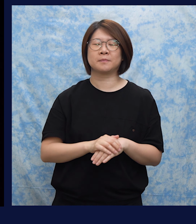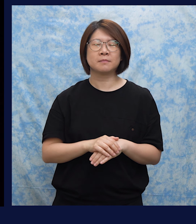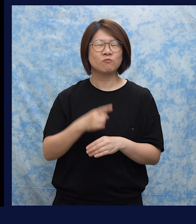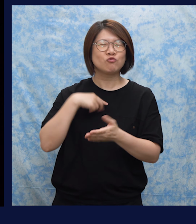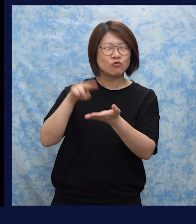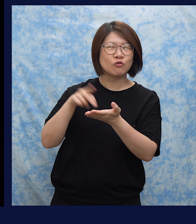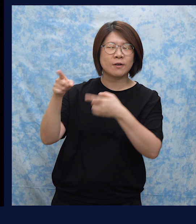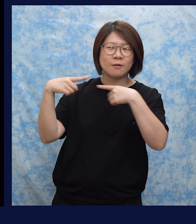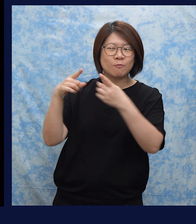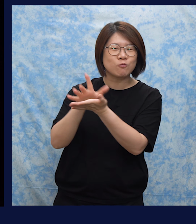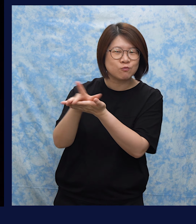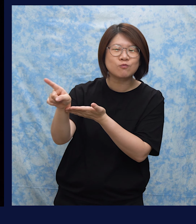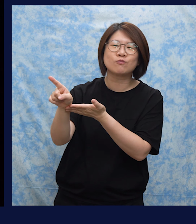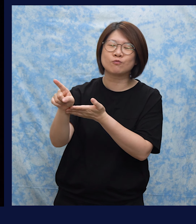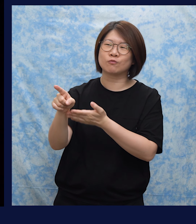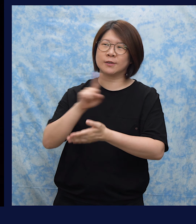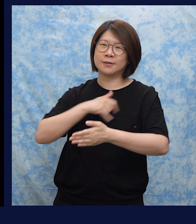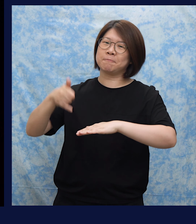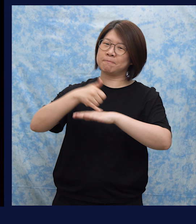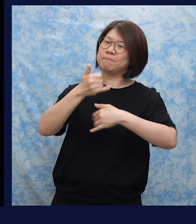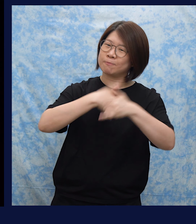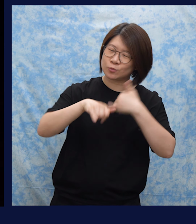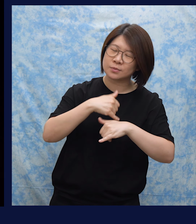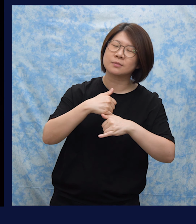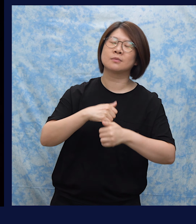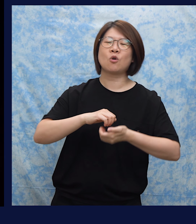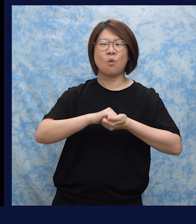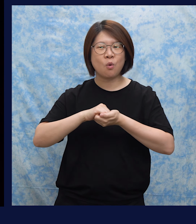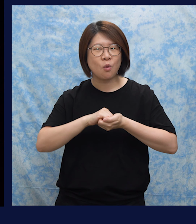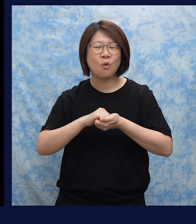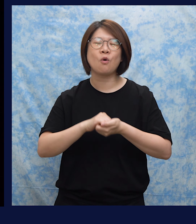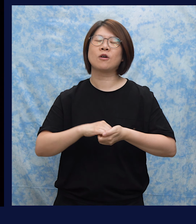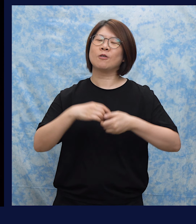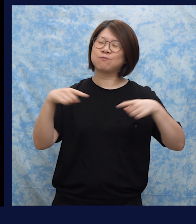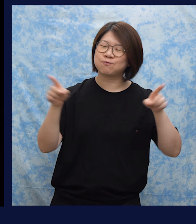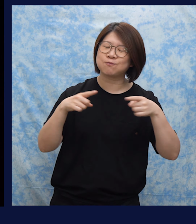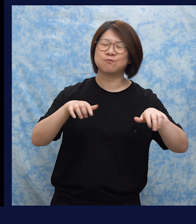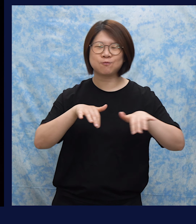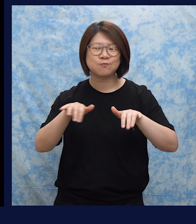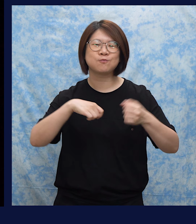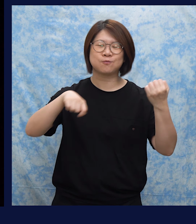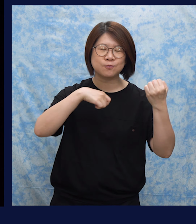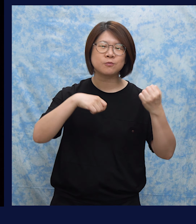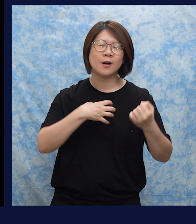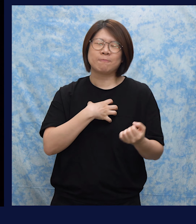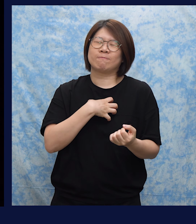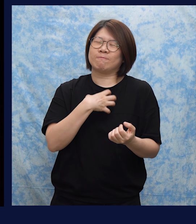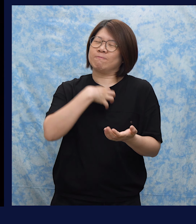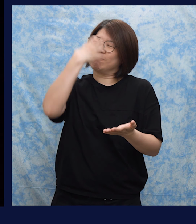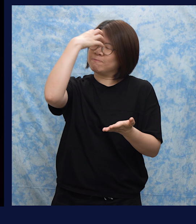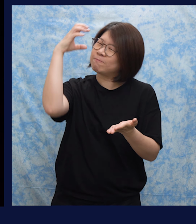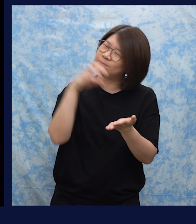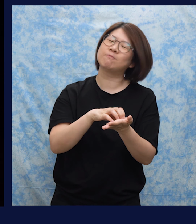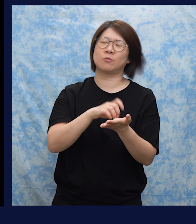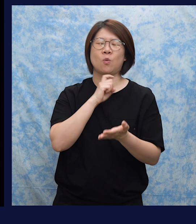为我相信咧音乐家你哋系亲身去演出啦，或者系去总唱啊，去演奏啊，那个感觉咧一